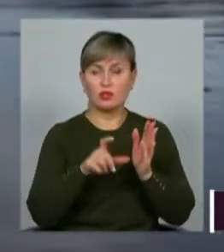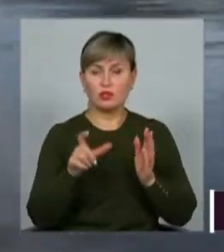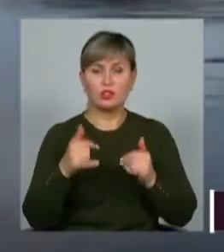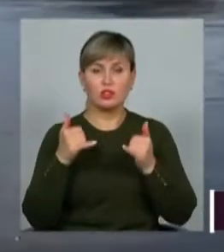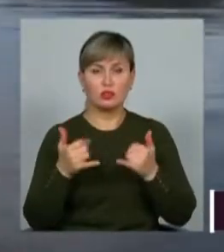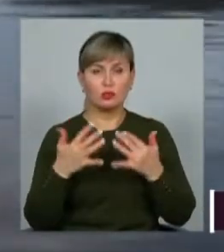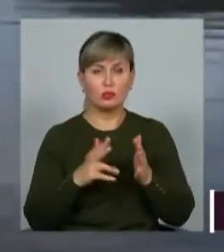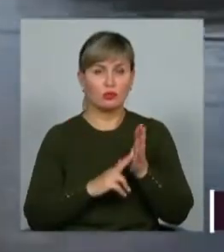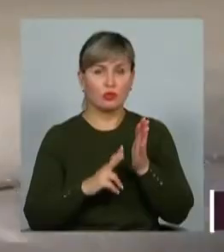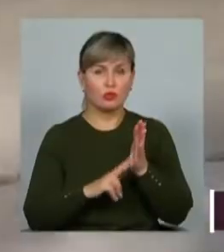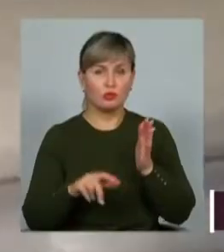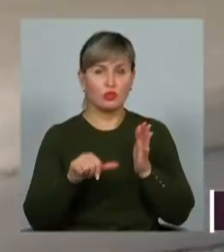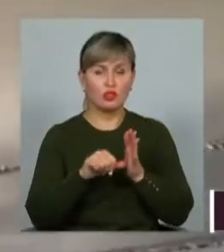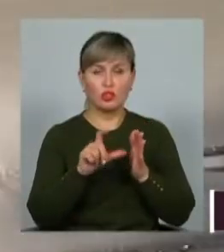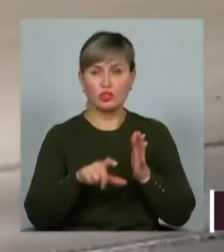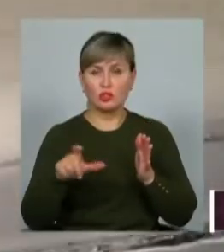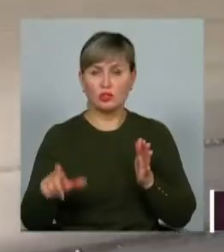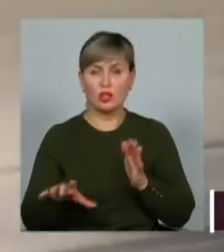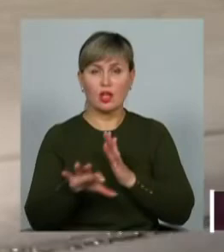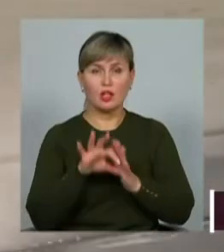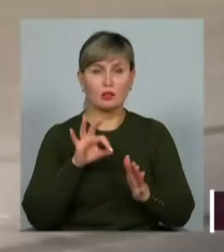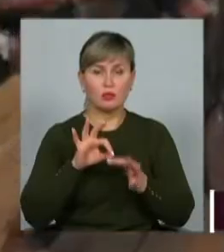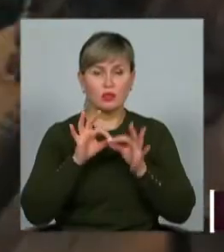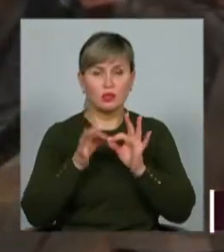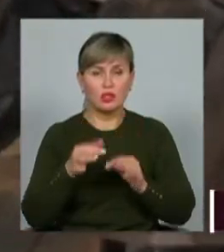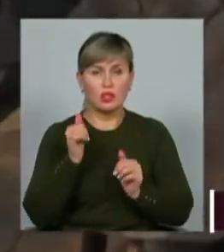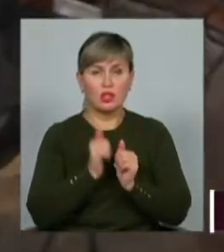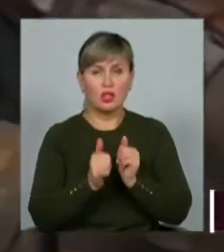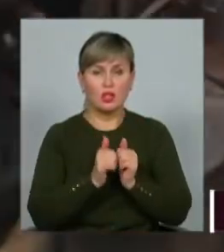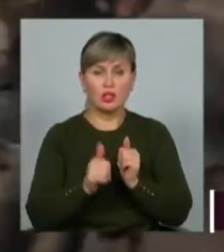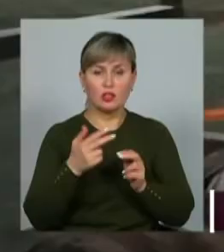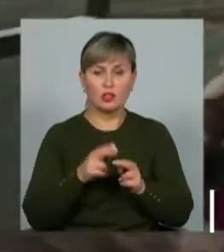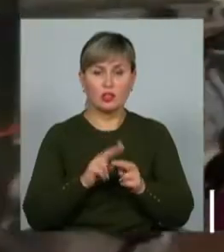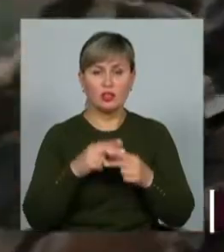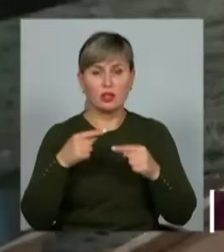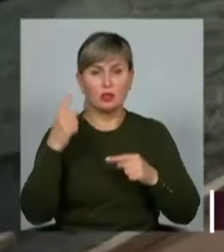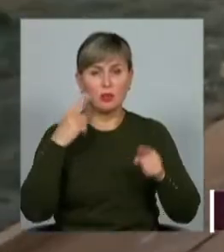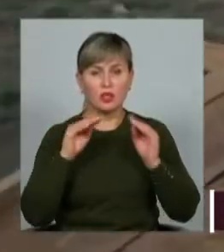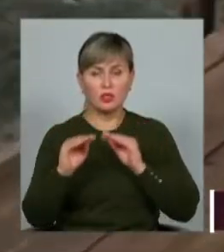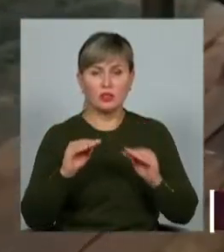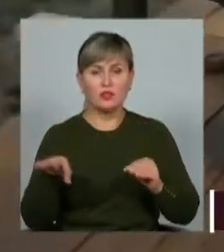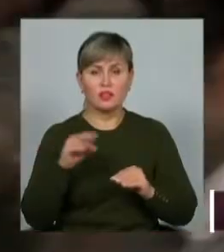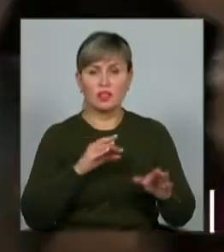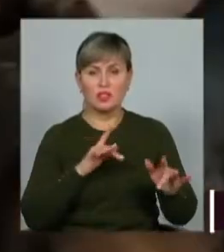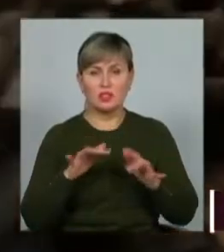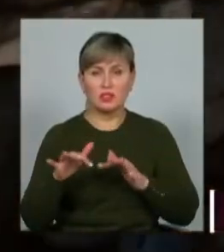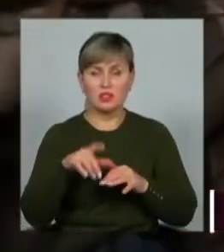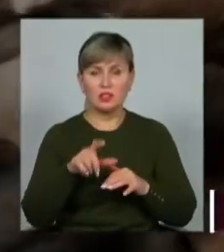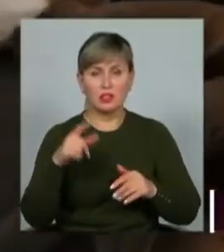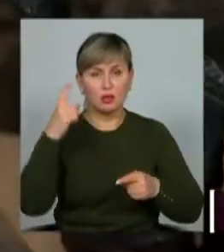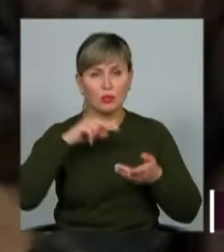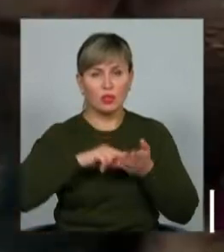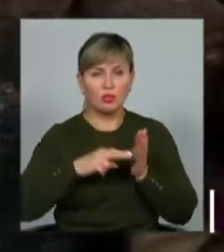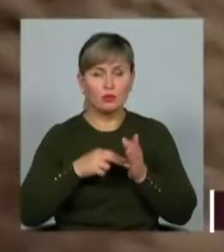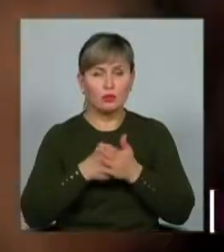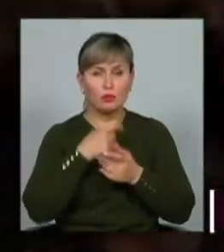Сейчас 86 атлетов. Отбор идет тщательно. Каждый трюк – это целая постановка. Все действия каскадера продумываются